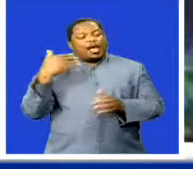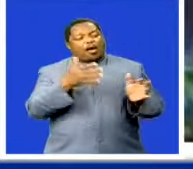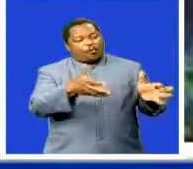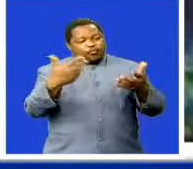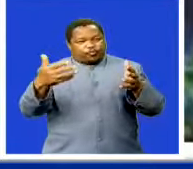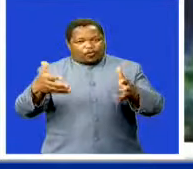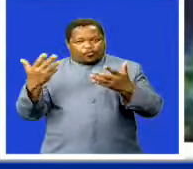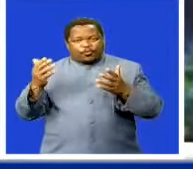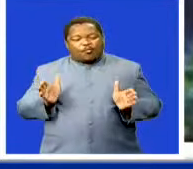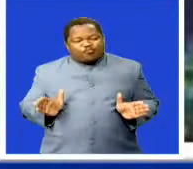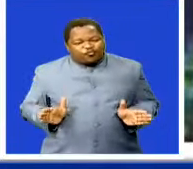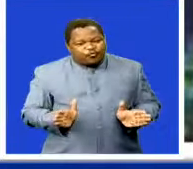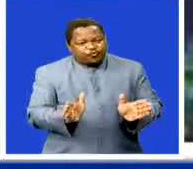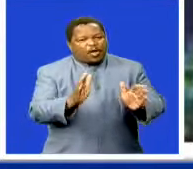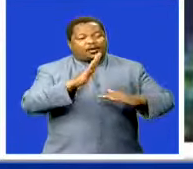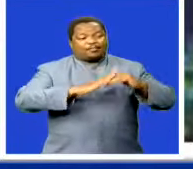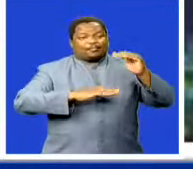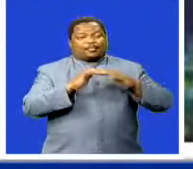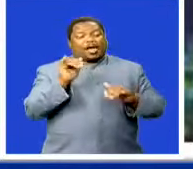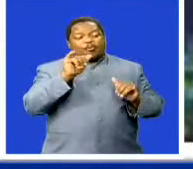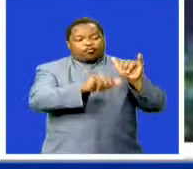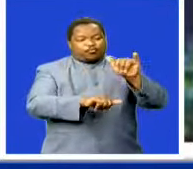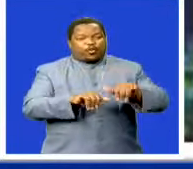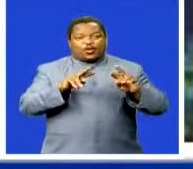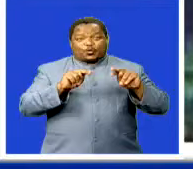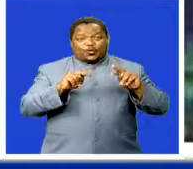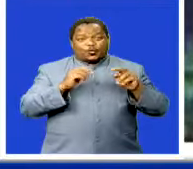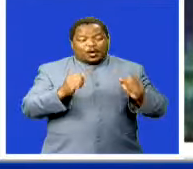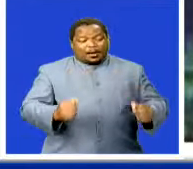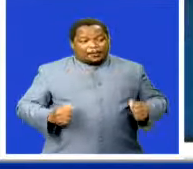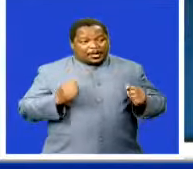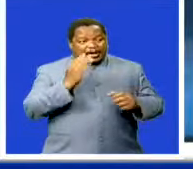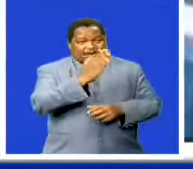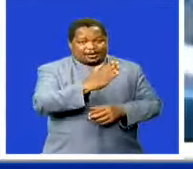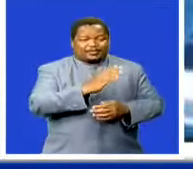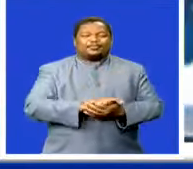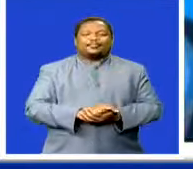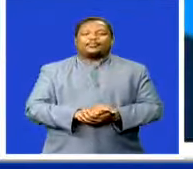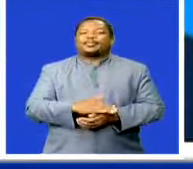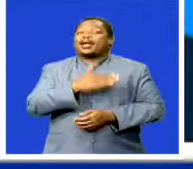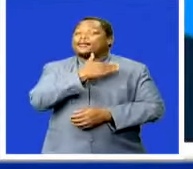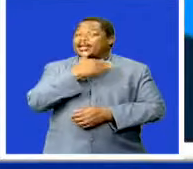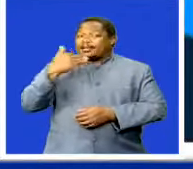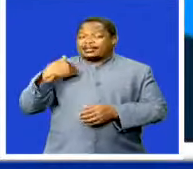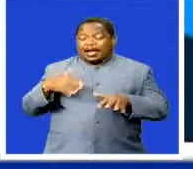Kazike intuna yeteklima seyisukumise ngalo semthethweni uhlelo latiwa ngekuthi asidle kwethu.